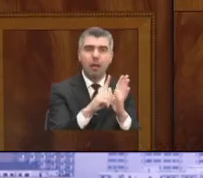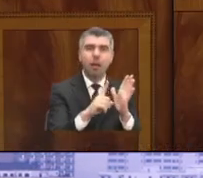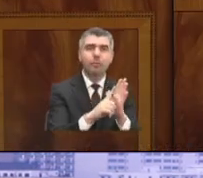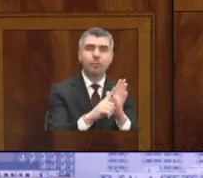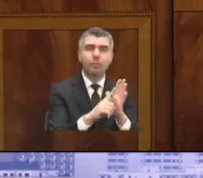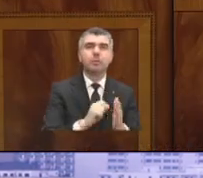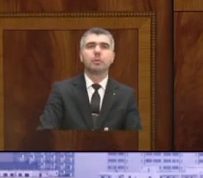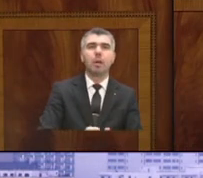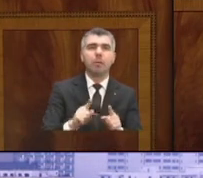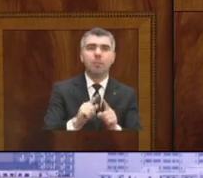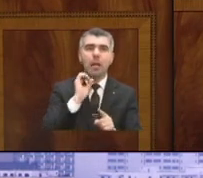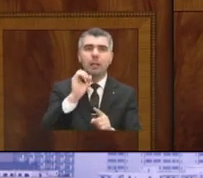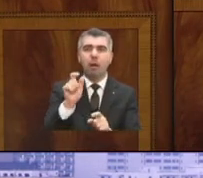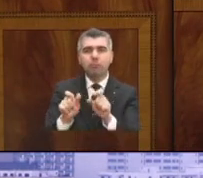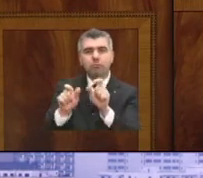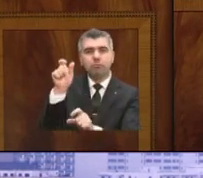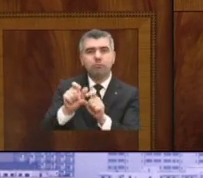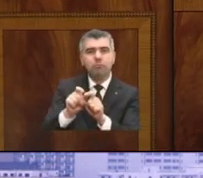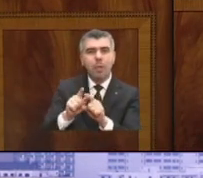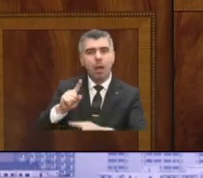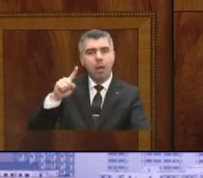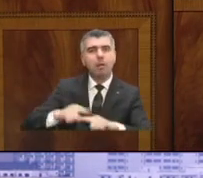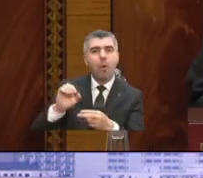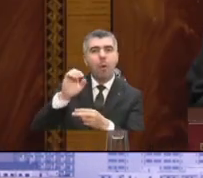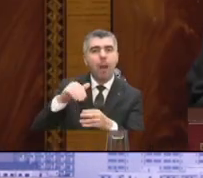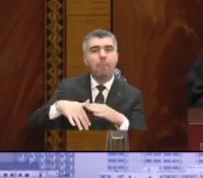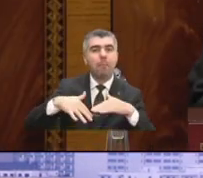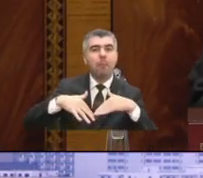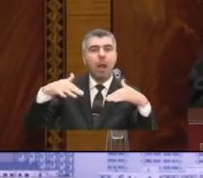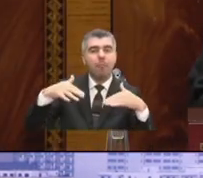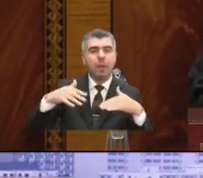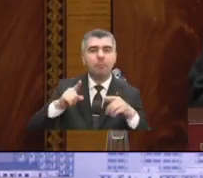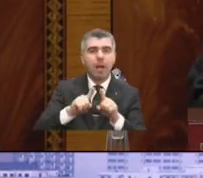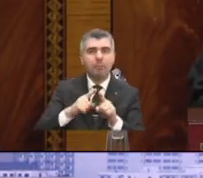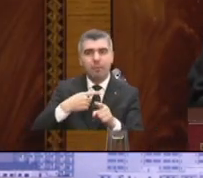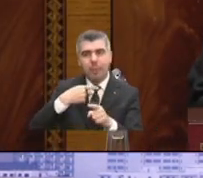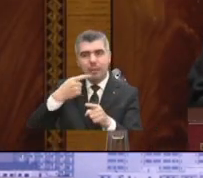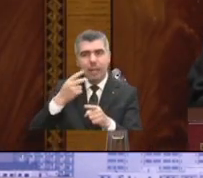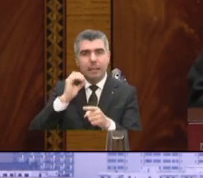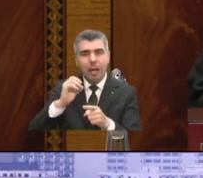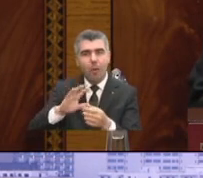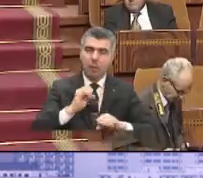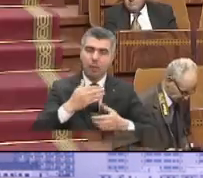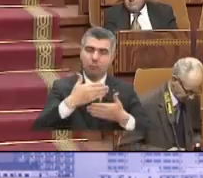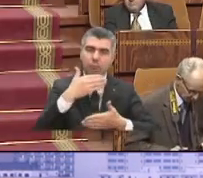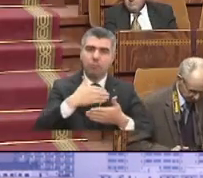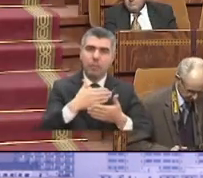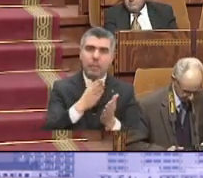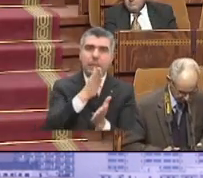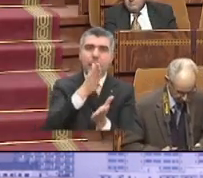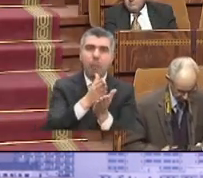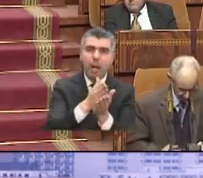مجموعه من القوانين حول مجموعه كذلك حتى من المخططات الاستراتيجيه اذا يجب الوقوف فعليا امام هذا المخططات